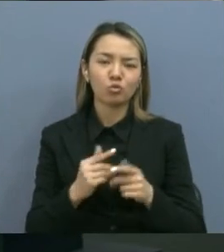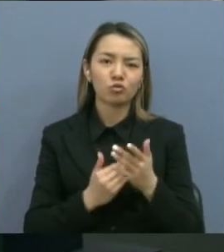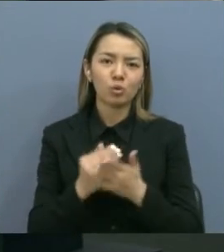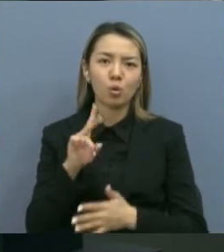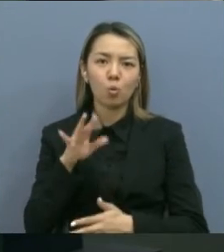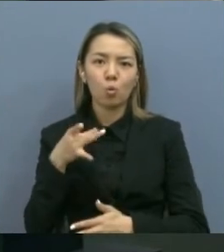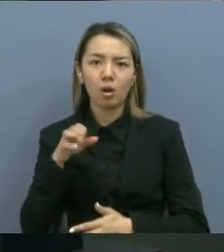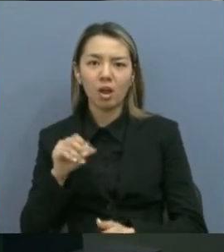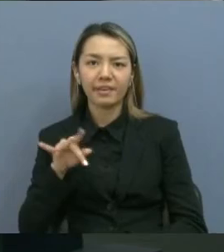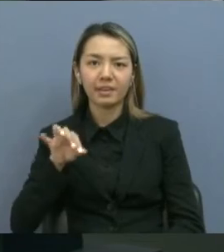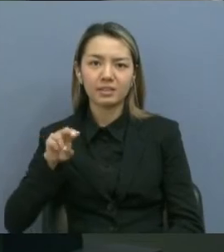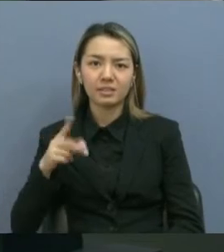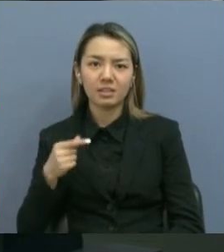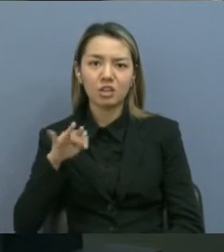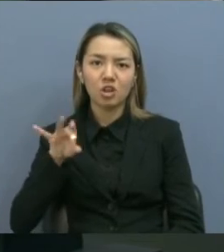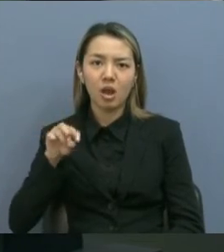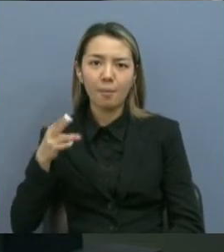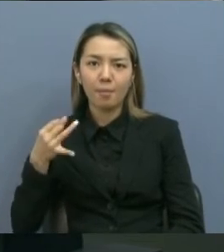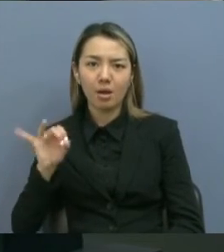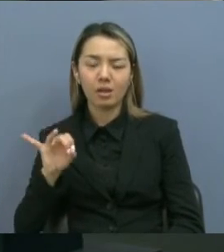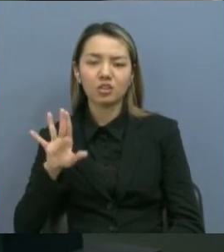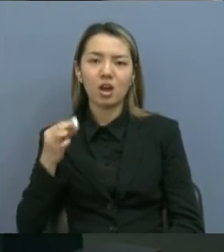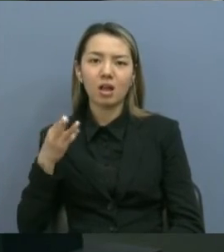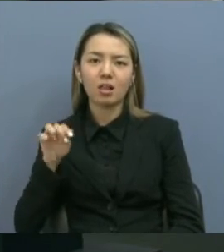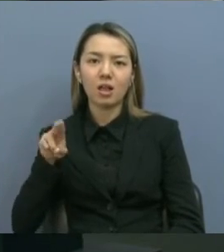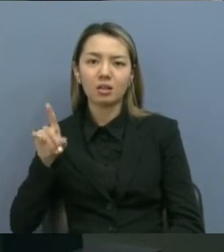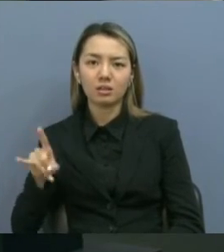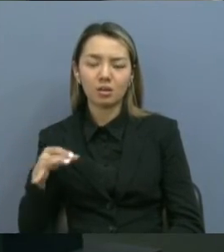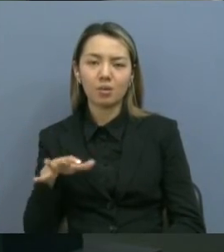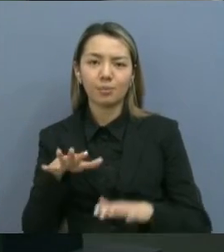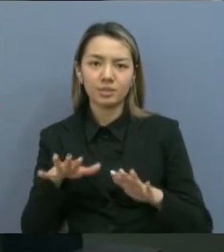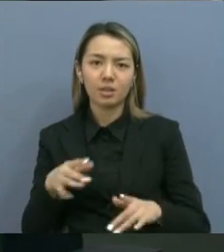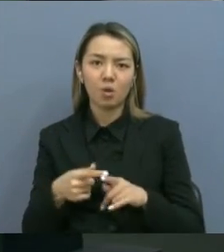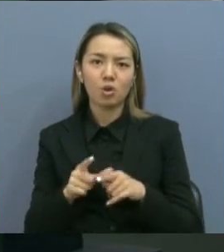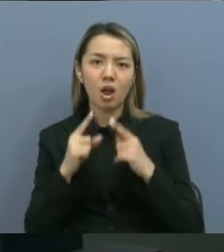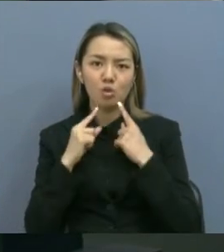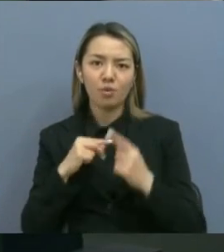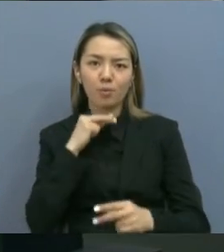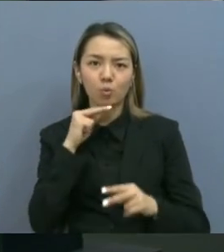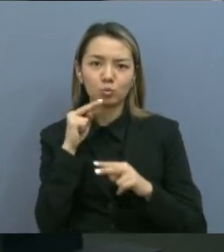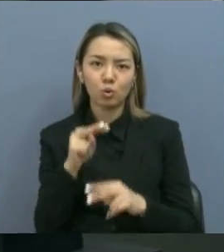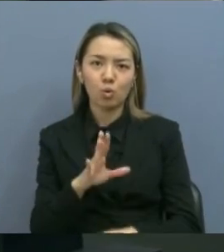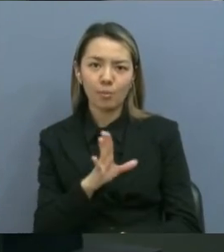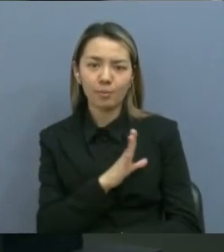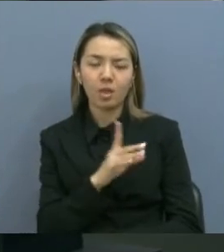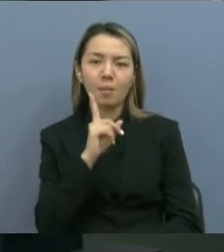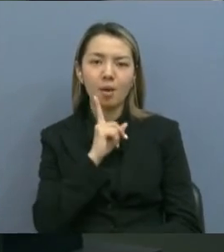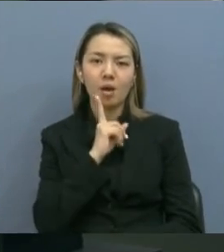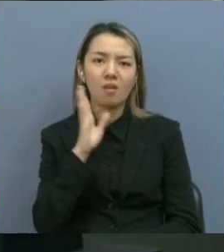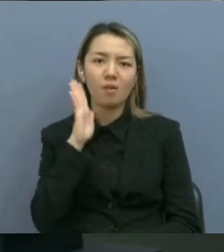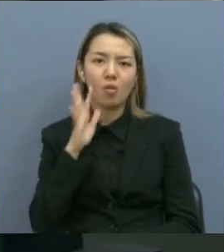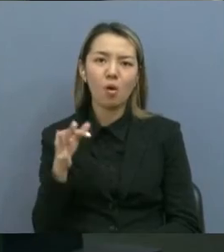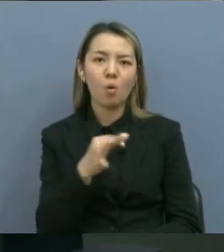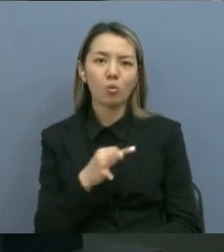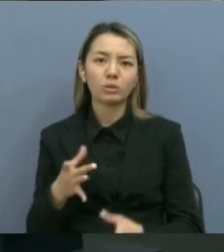Нұра, Есіл, Жабай, Қалқұтан және Шағалалы өзендерінің жағдайы ерекше бақылауға алынған. Әзірге өзен